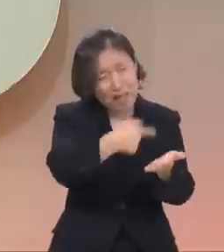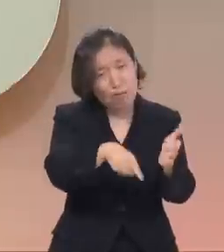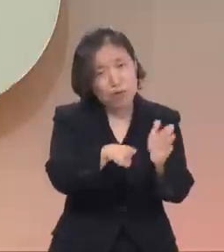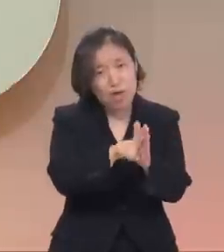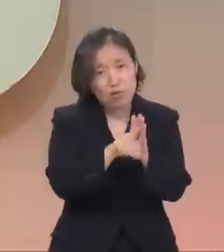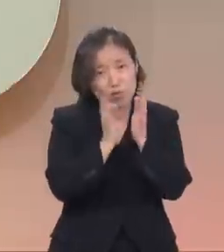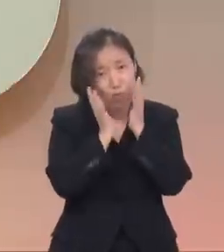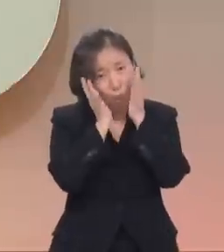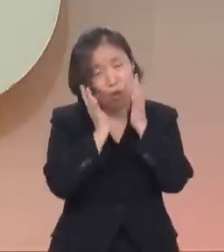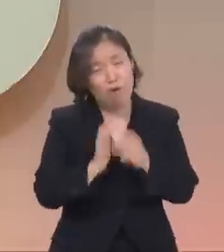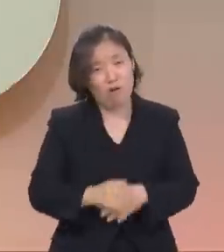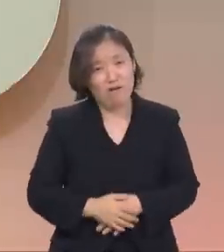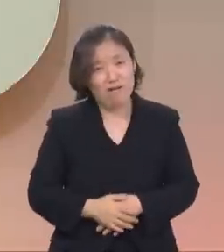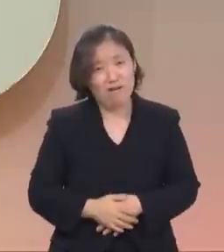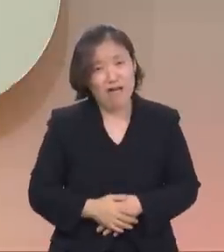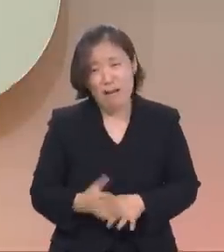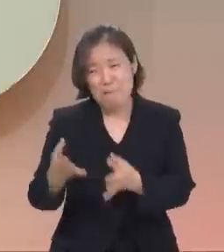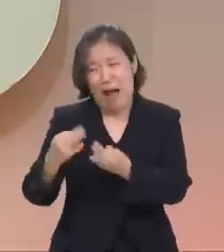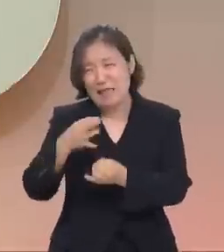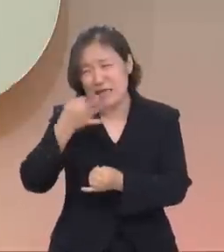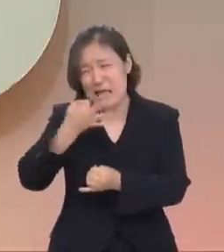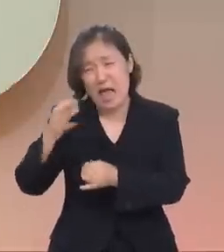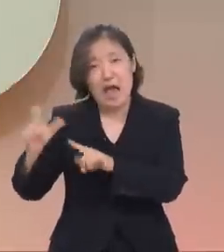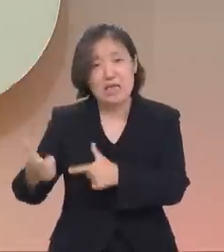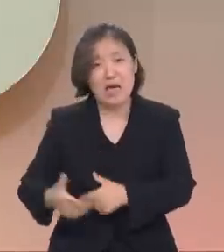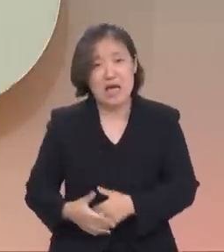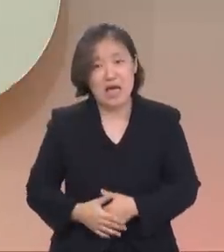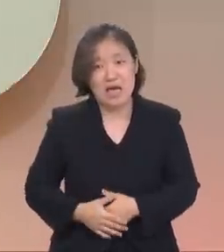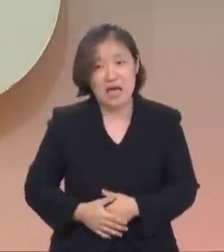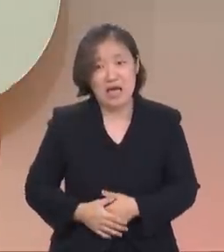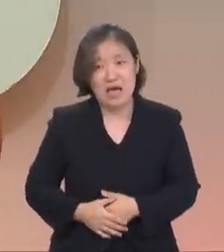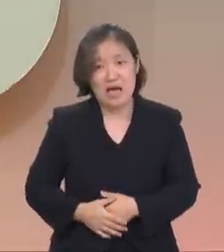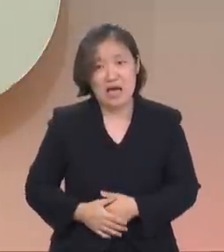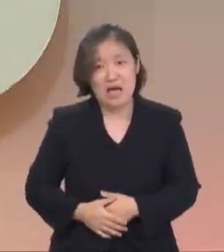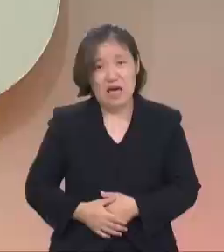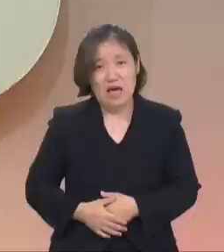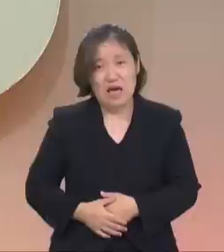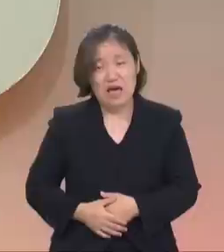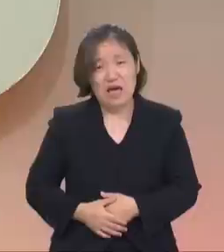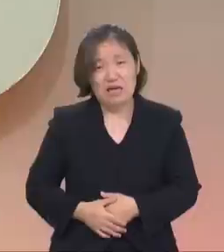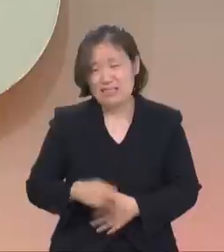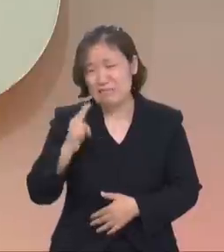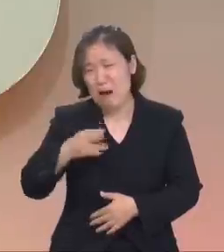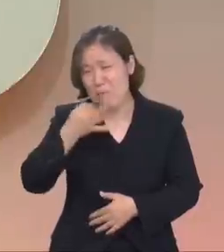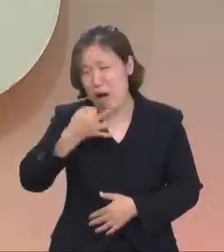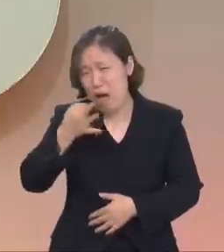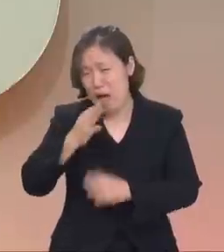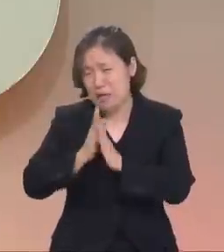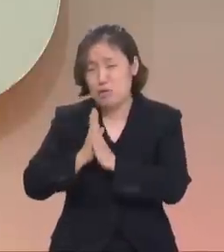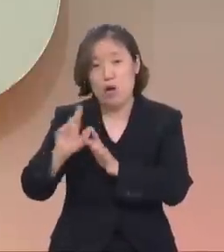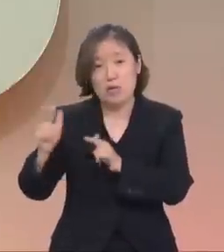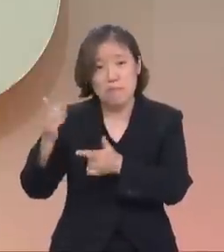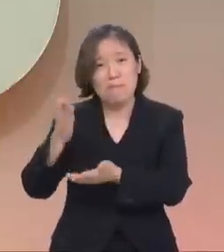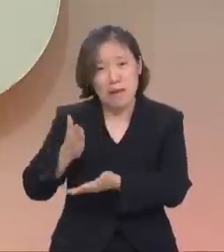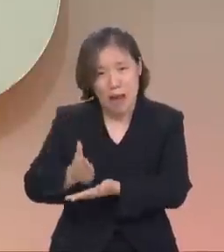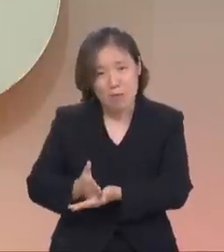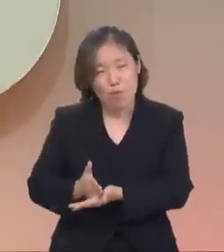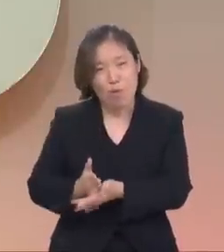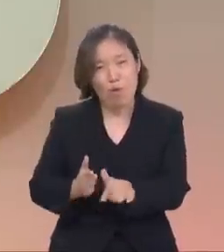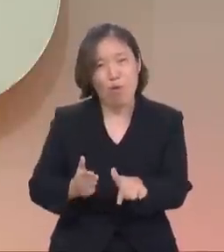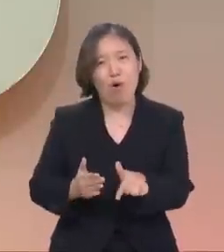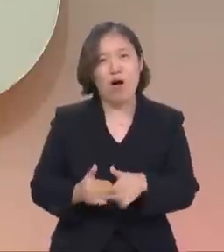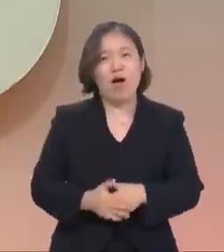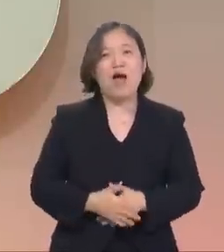매일매일 조금씩이라도 너무 무리하지 마세요 황새 쫓아가다가 뱁새가 가랑이가 찢어진다고 하잖아요 너무